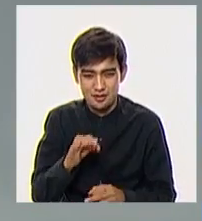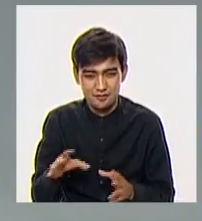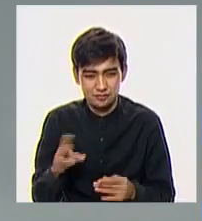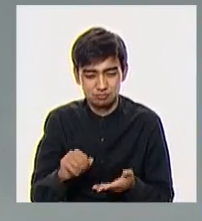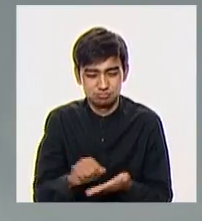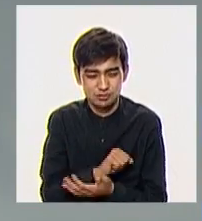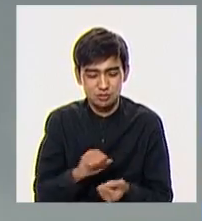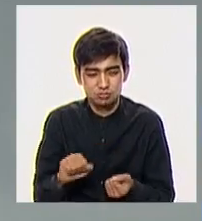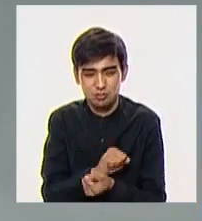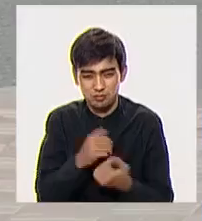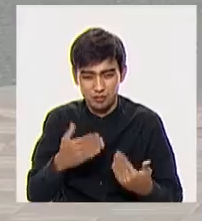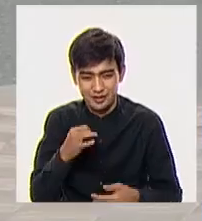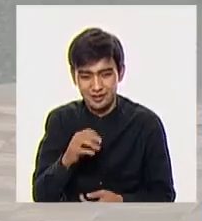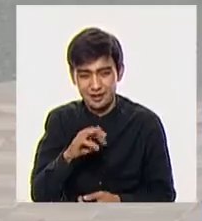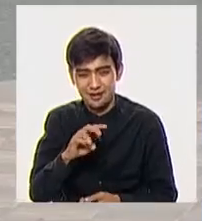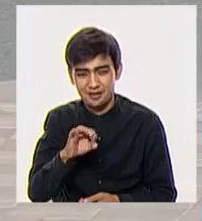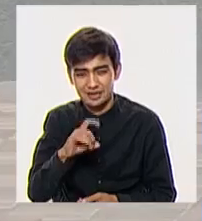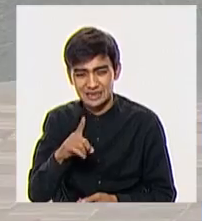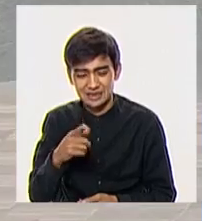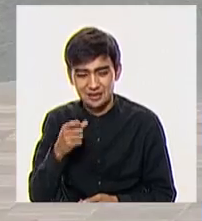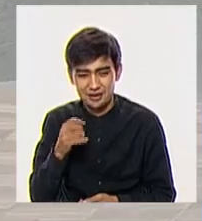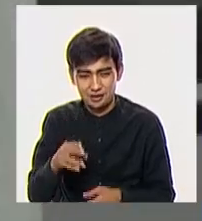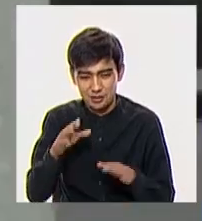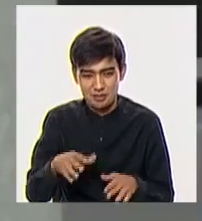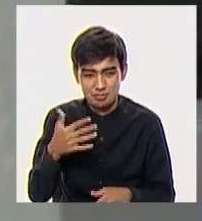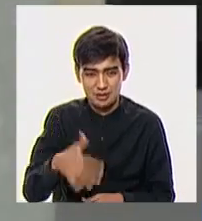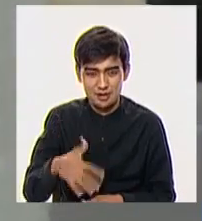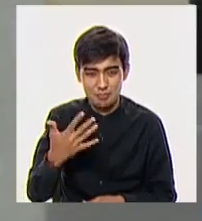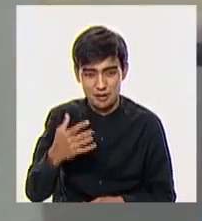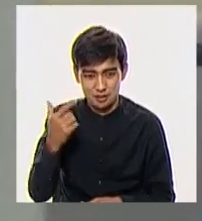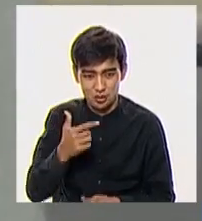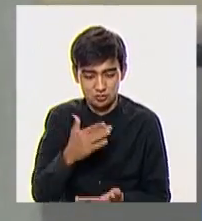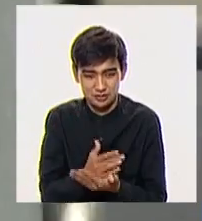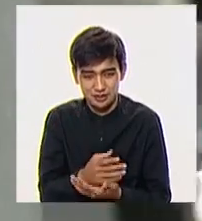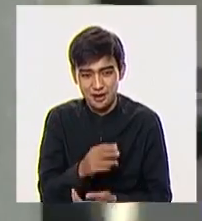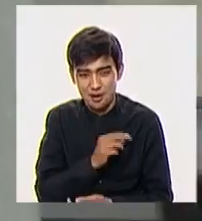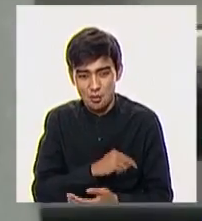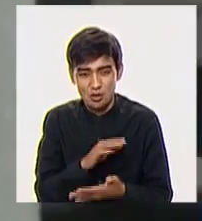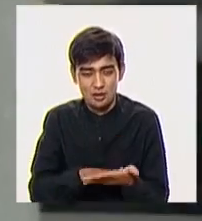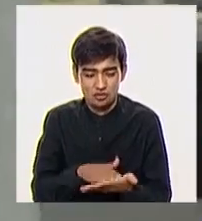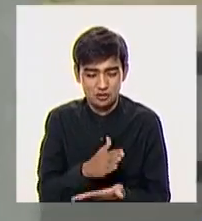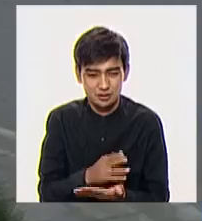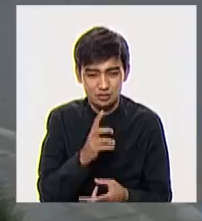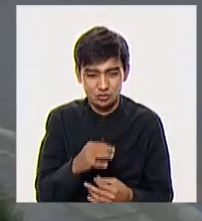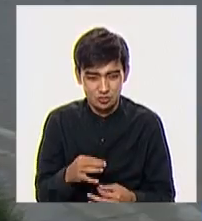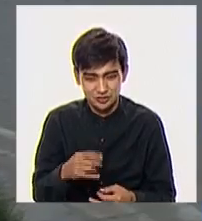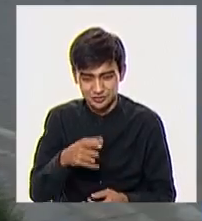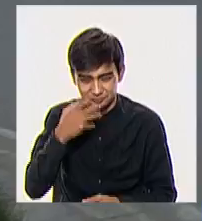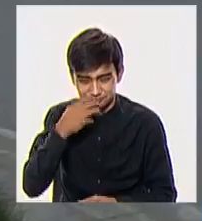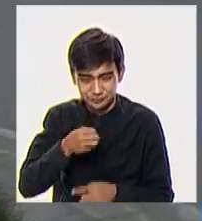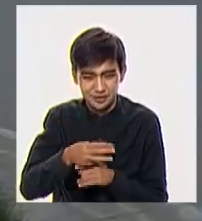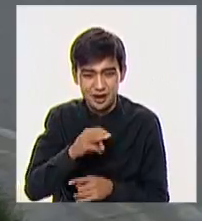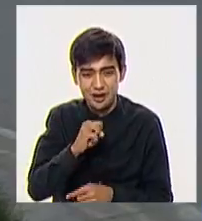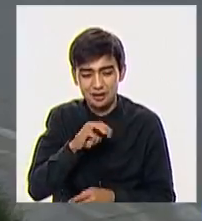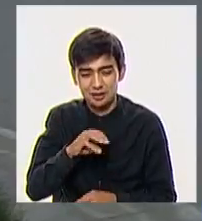тұр. Тіпті теңіз кенішінде ауа температурасы 55 градустан асып түскен. Бірақ жұмыс жалғасып жатыр. Алқымнан алған ыстық